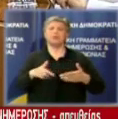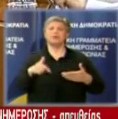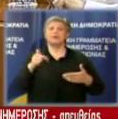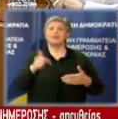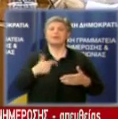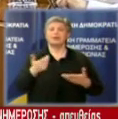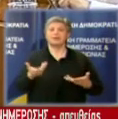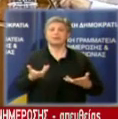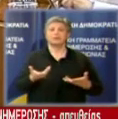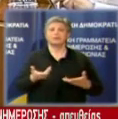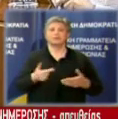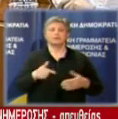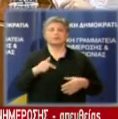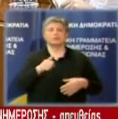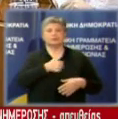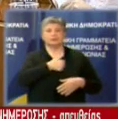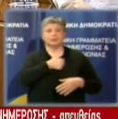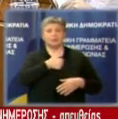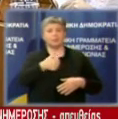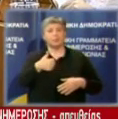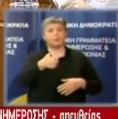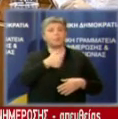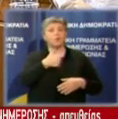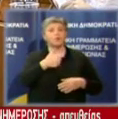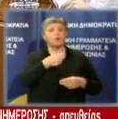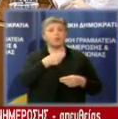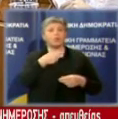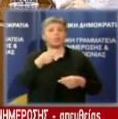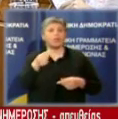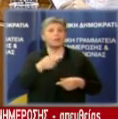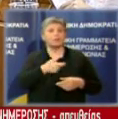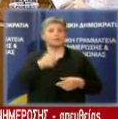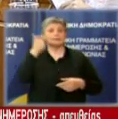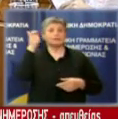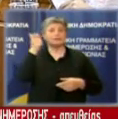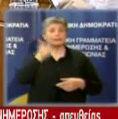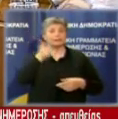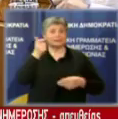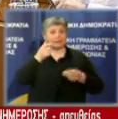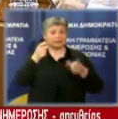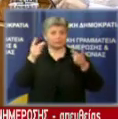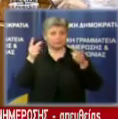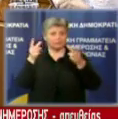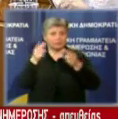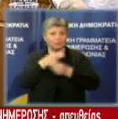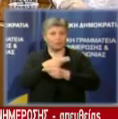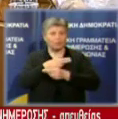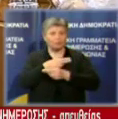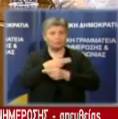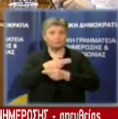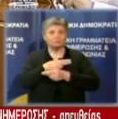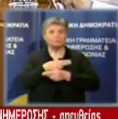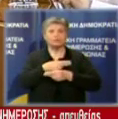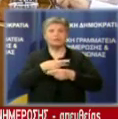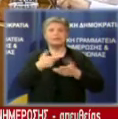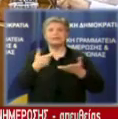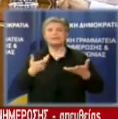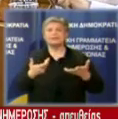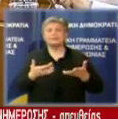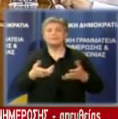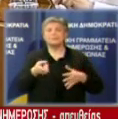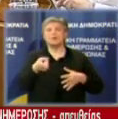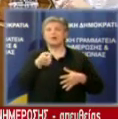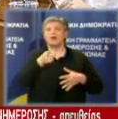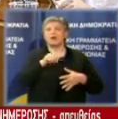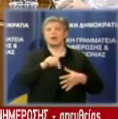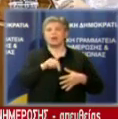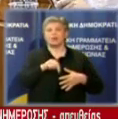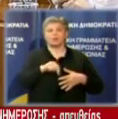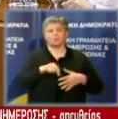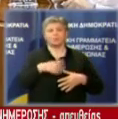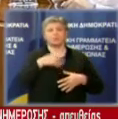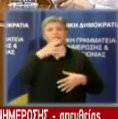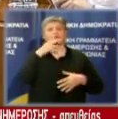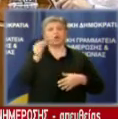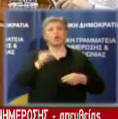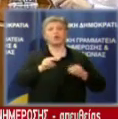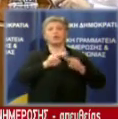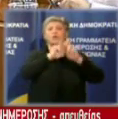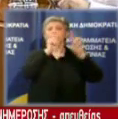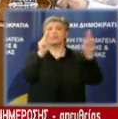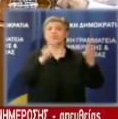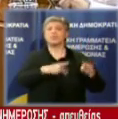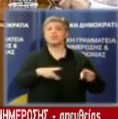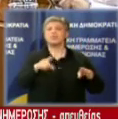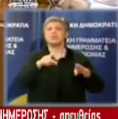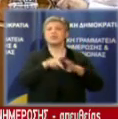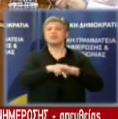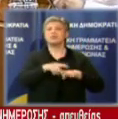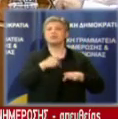περικοπή οριζόντια των συντάξεων? Και σας το ρωτάω αυτό διότι φαίνεται ότι το Διεθνές Νομισματικό Ταμείο δεν κάνει πίσω.